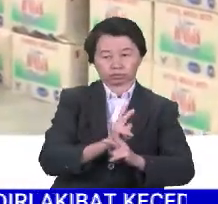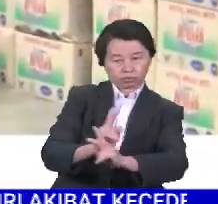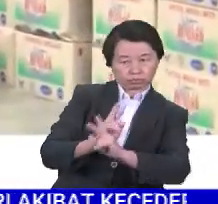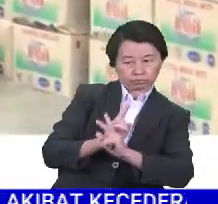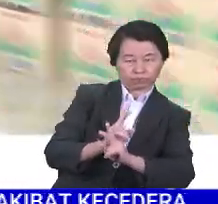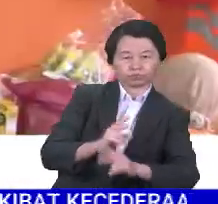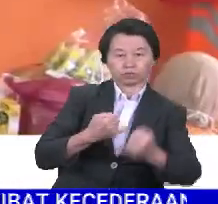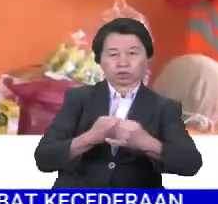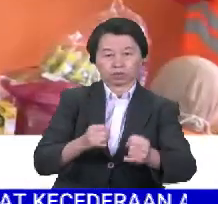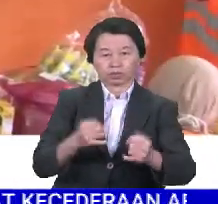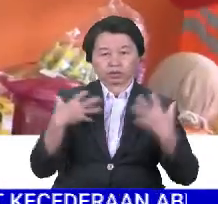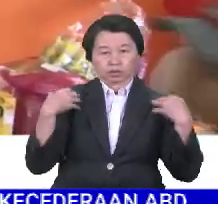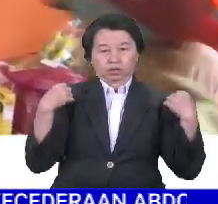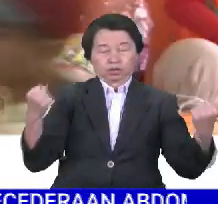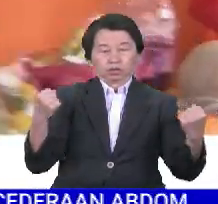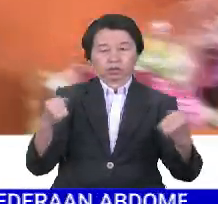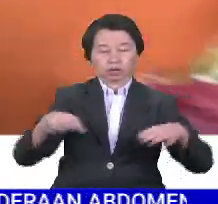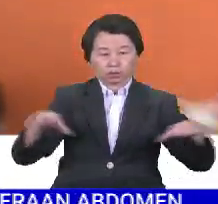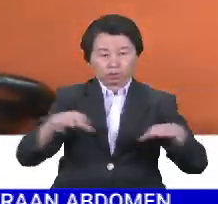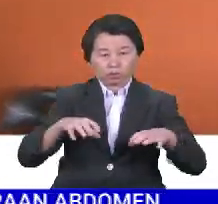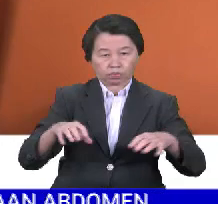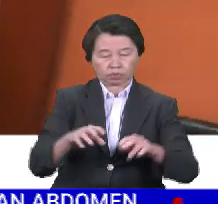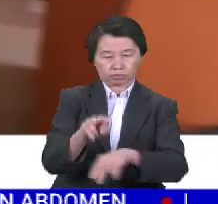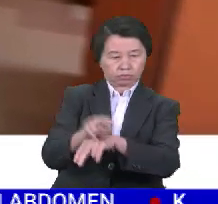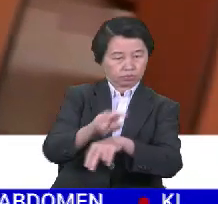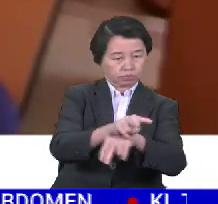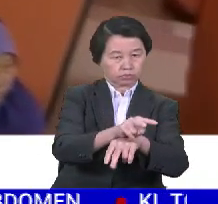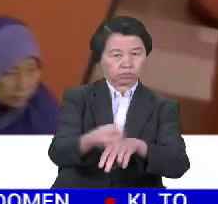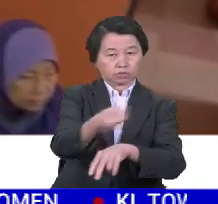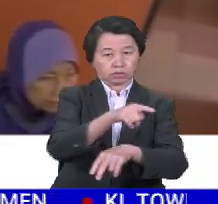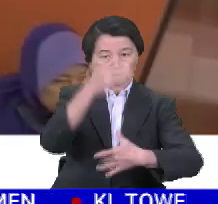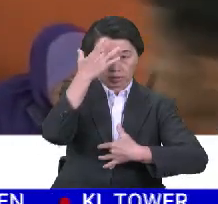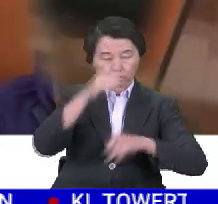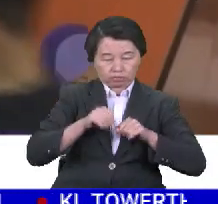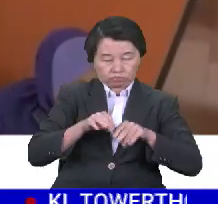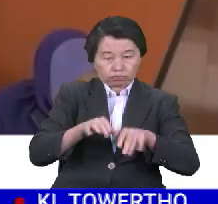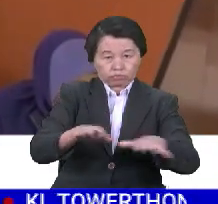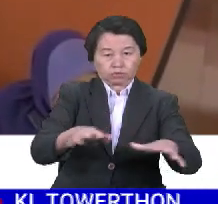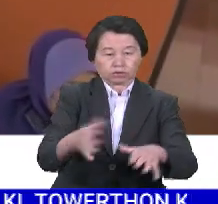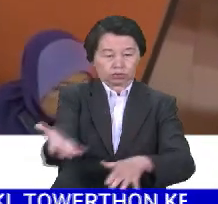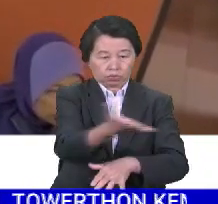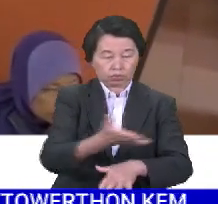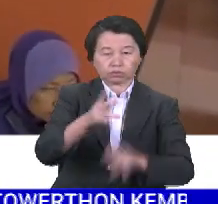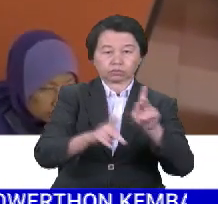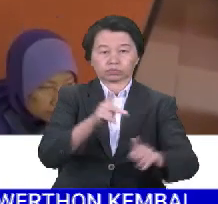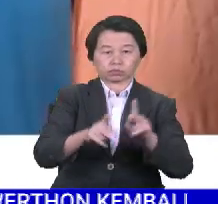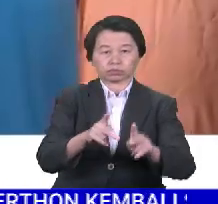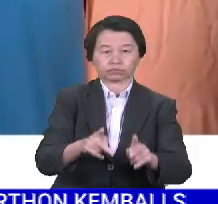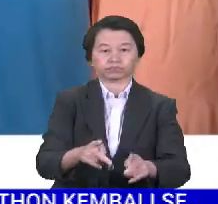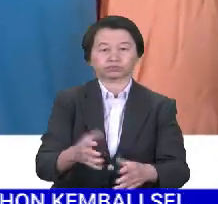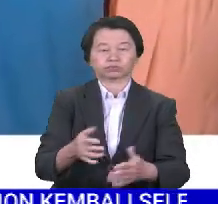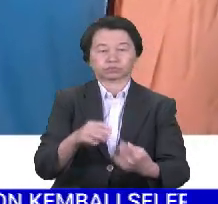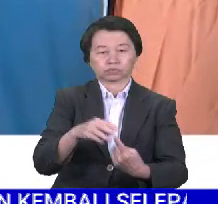berjaga-jaga, Jabatan Kesihatan Negeri menjalankan pemantauan terhadap penyakit berjangkit dalam kalangan penduduk terlibat.